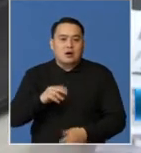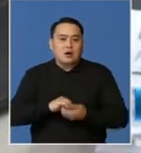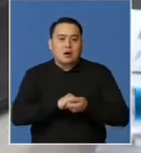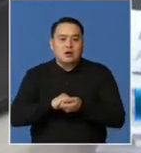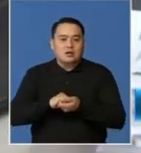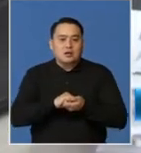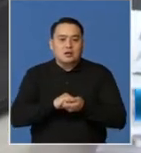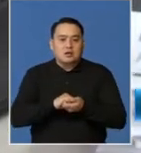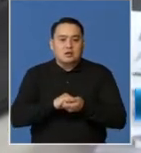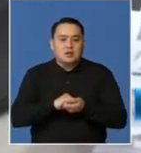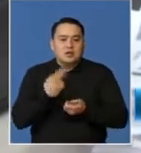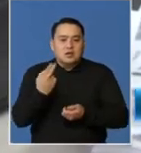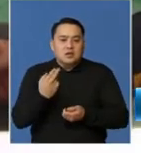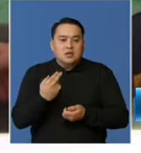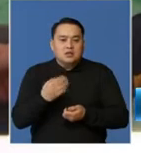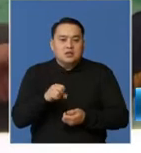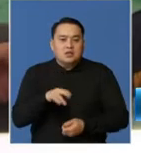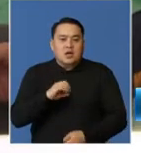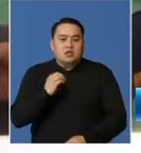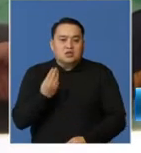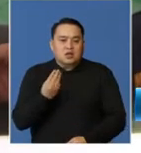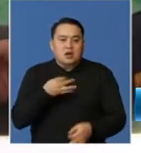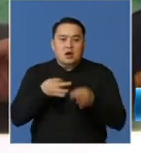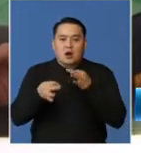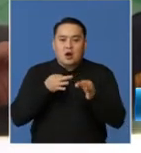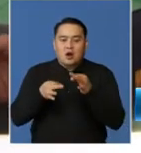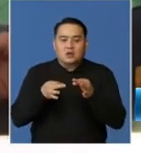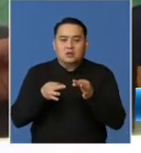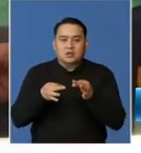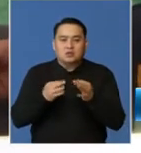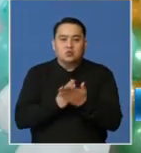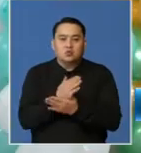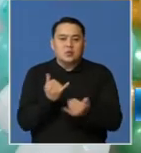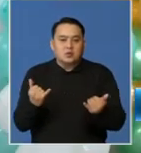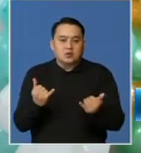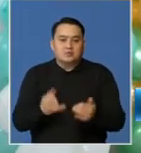и самбо Мухит Танирбергенов и Дильдаш Хрушбекова консультировали услугополучателей.